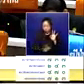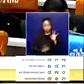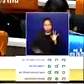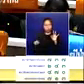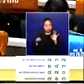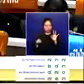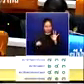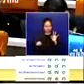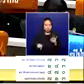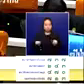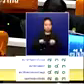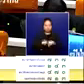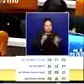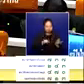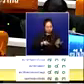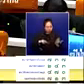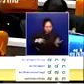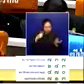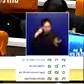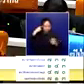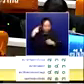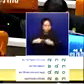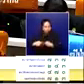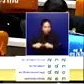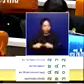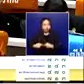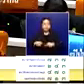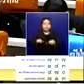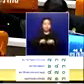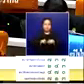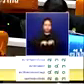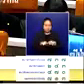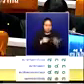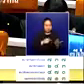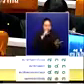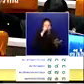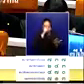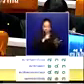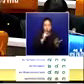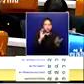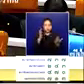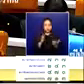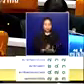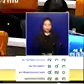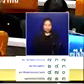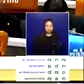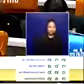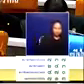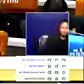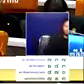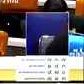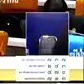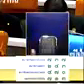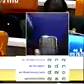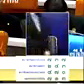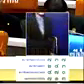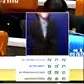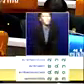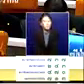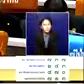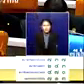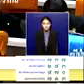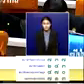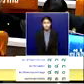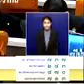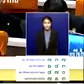ำให้เกิดการตีความที่ยุ่งเหยิงและไม่ได้รับการเคารพเท่าที่ควรในรายละเอียดของกฎหมายที่เป็นยื